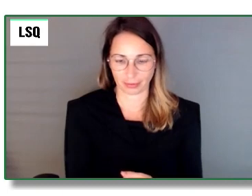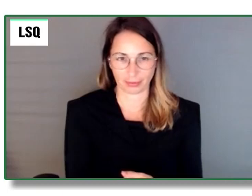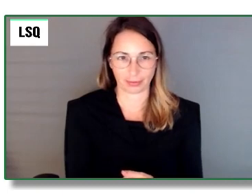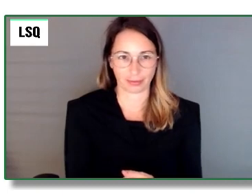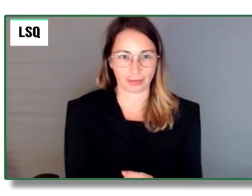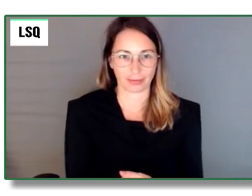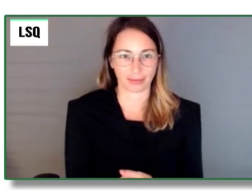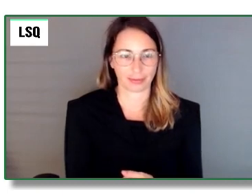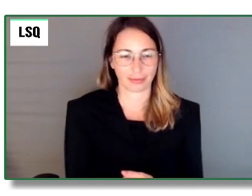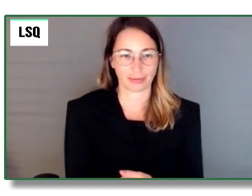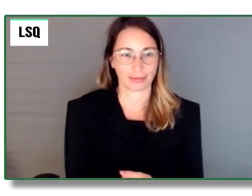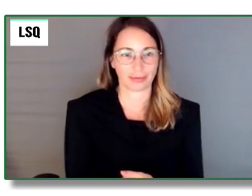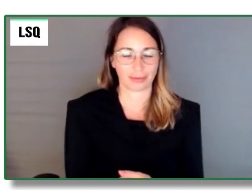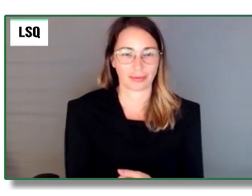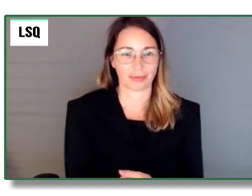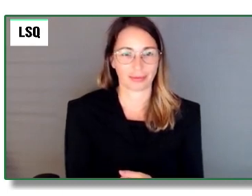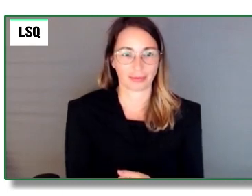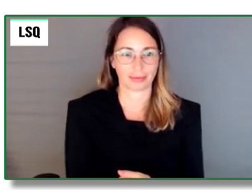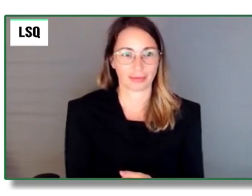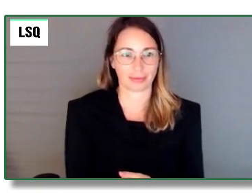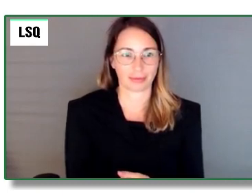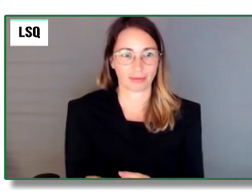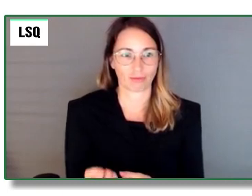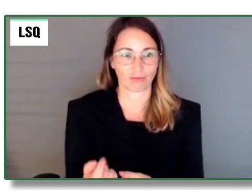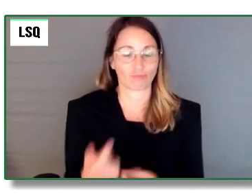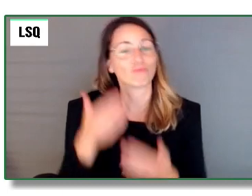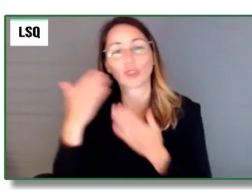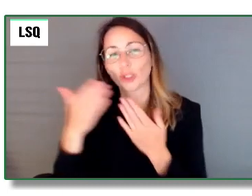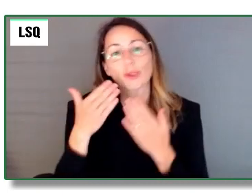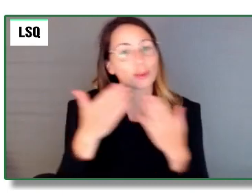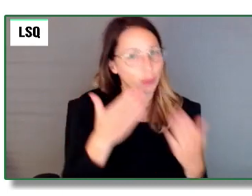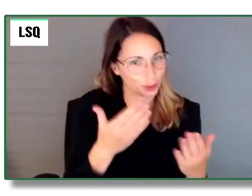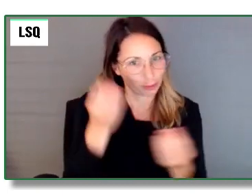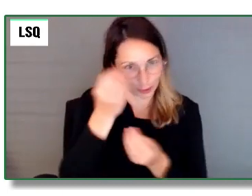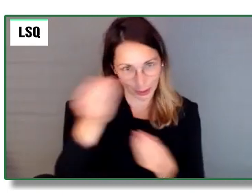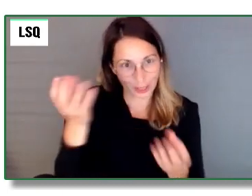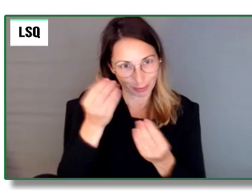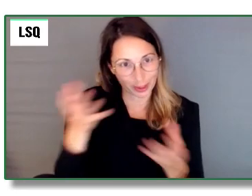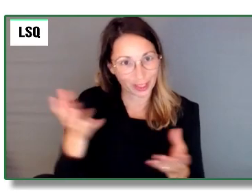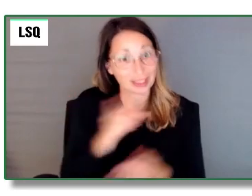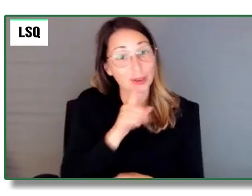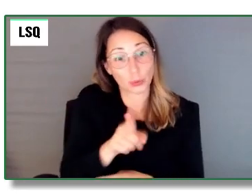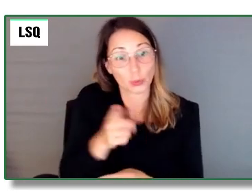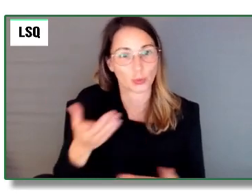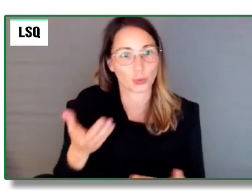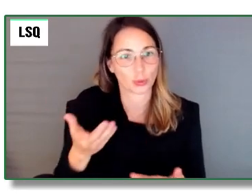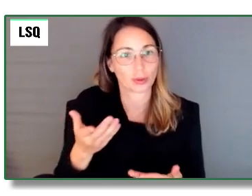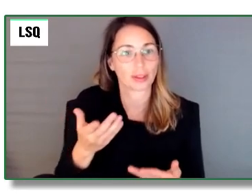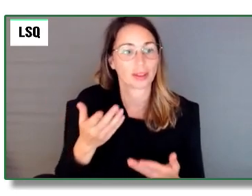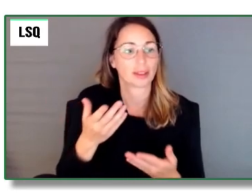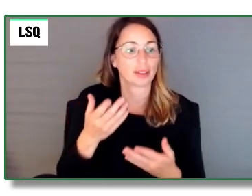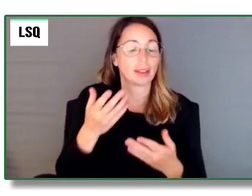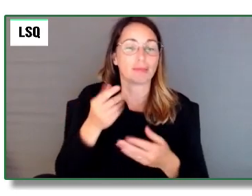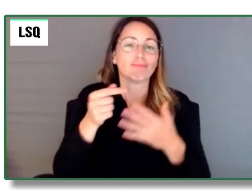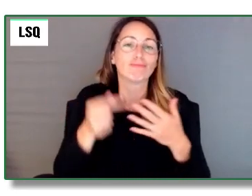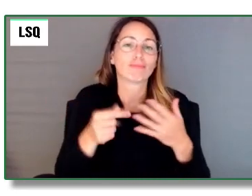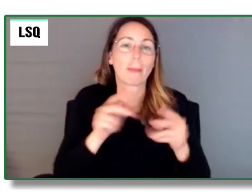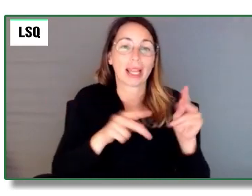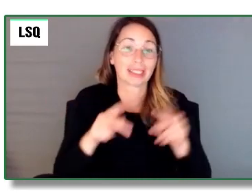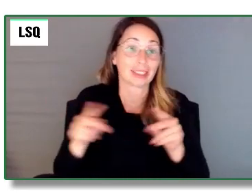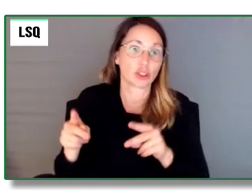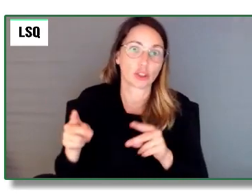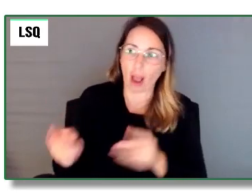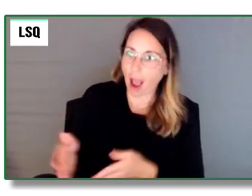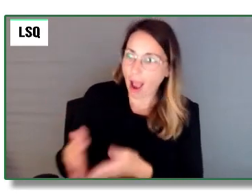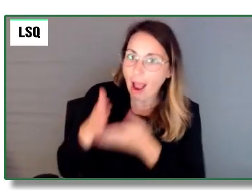nous allons prononcer quelques mots de remerciement. Il faut remercier quelques personnes qui ont rendu possible l'organisation de cette